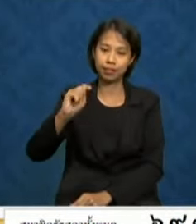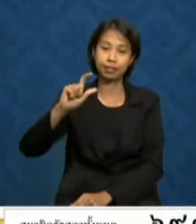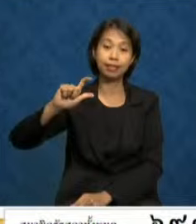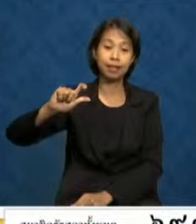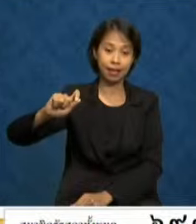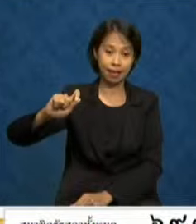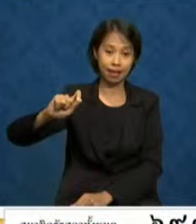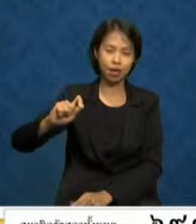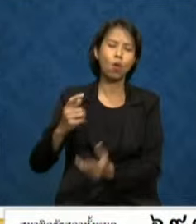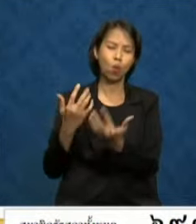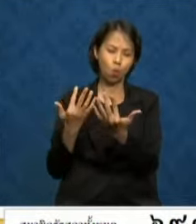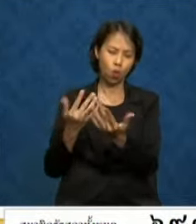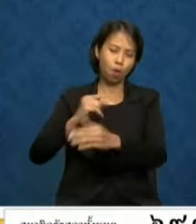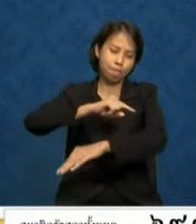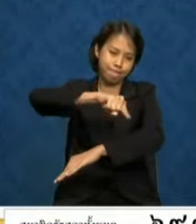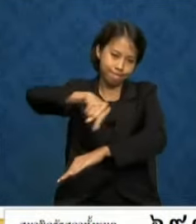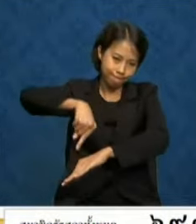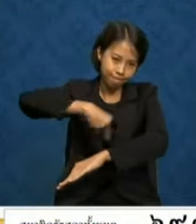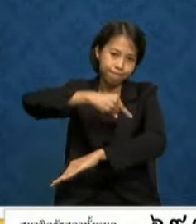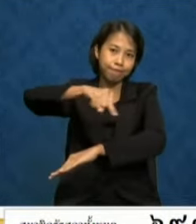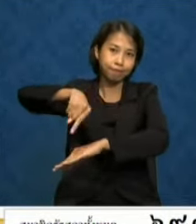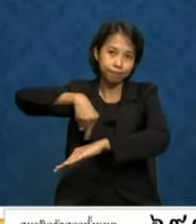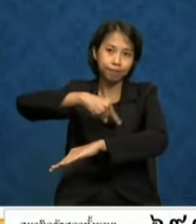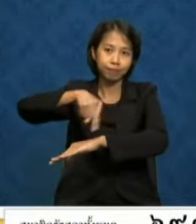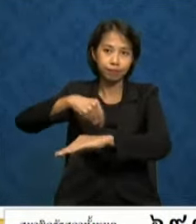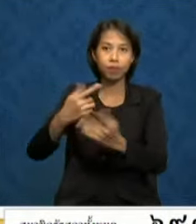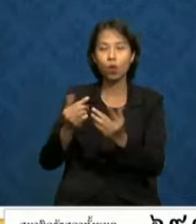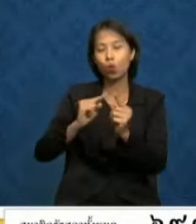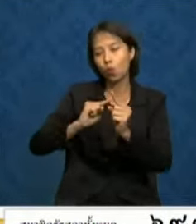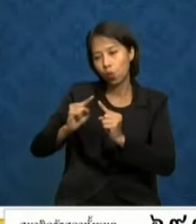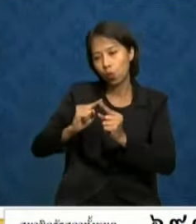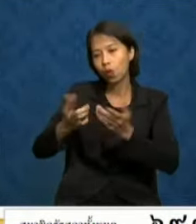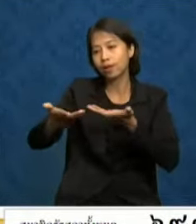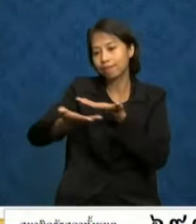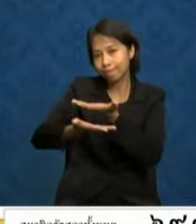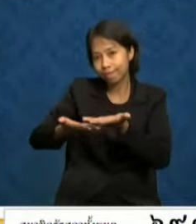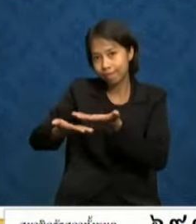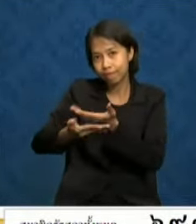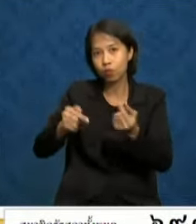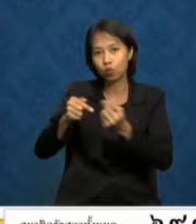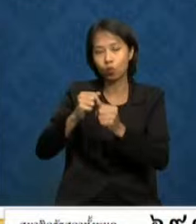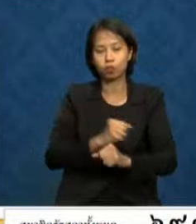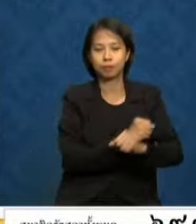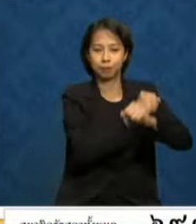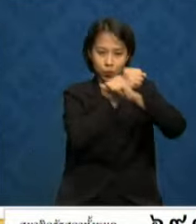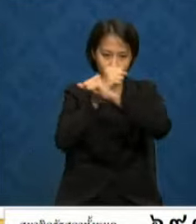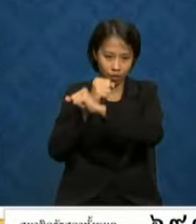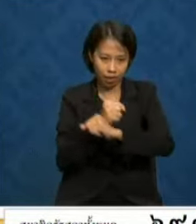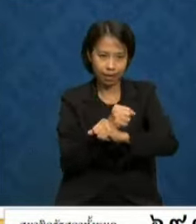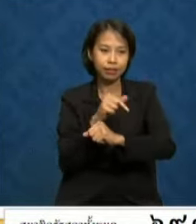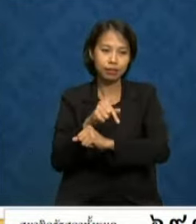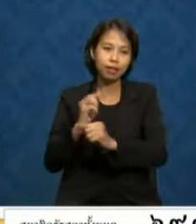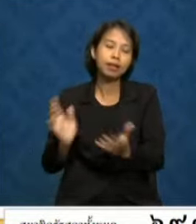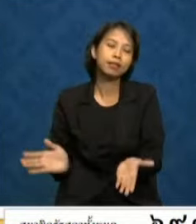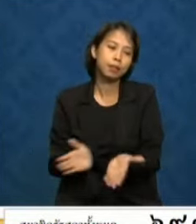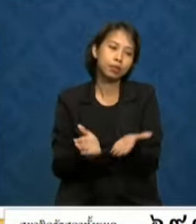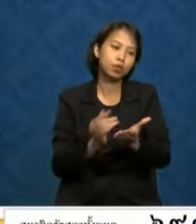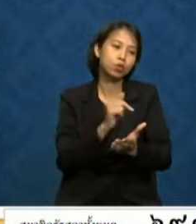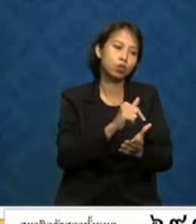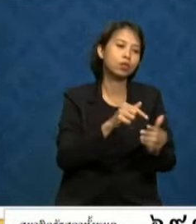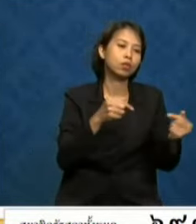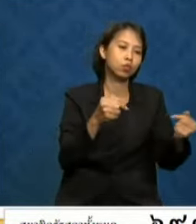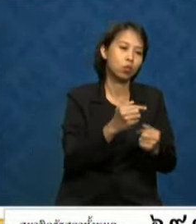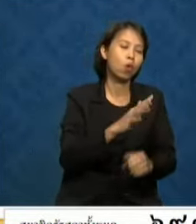ต้องมีเวลาที่จะต้องมีการหารือเรื่องเกี่ยวกับมาตรการคุ้มครองชั่วคราวเพื่อสนับสนุนอุตสาหกรรมของไท